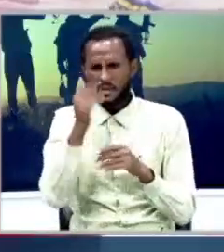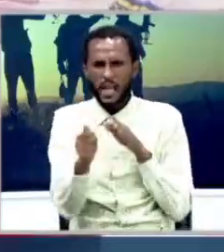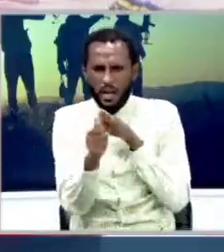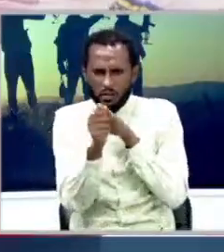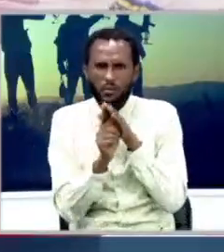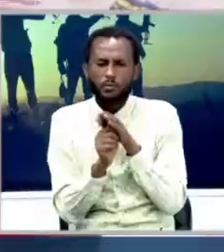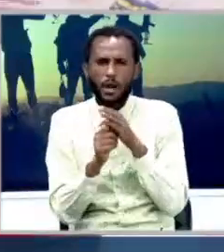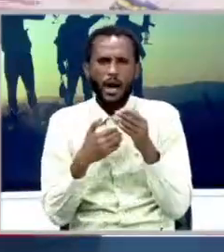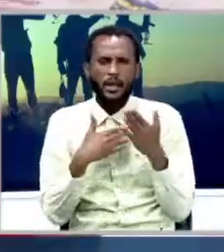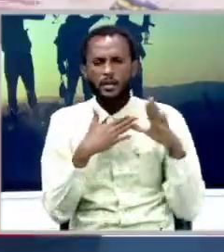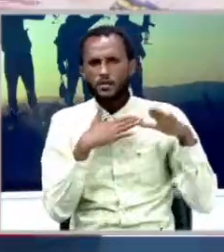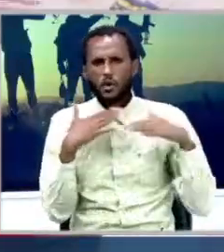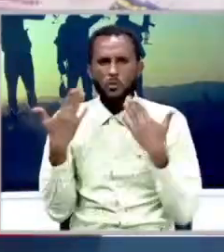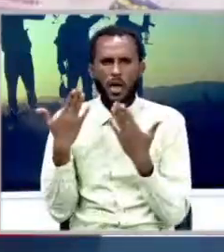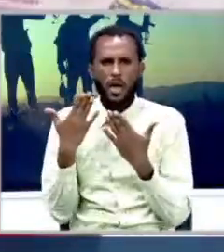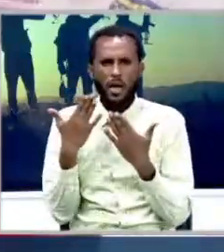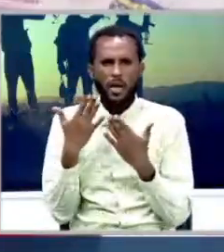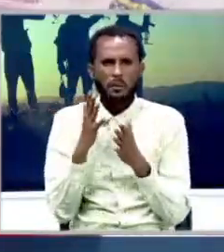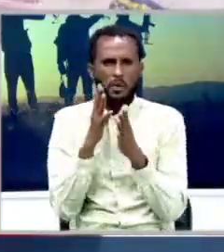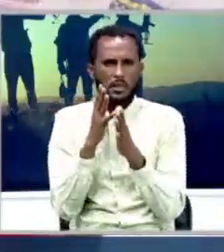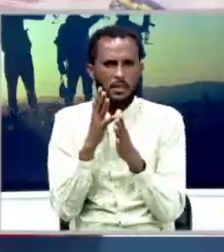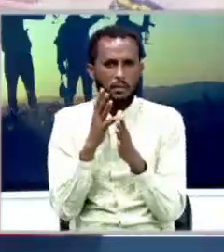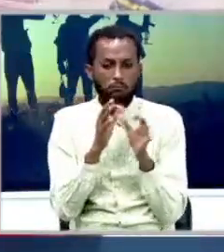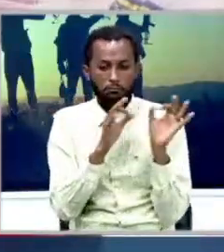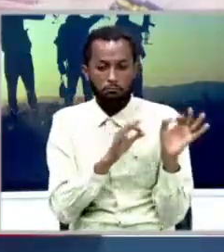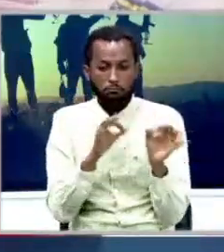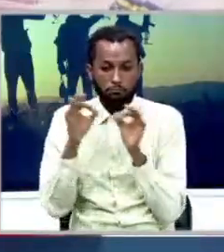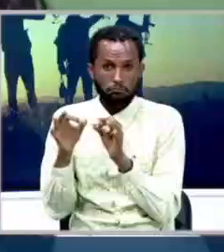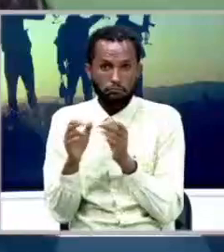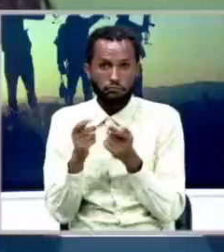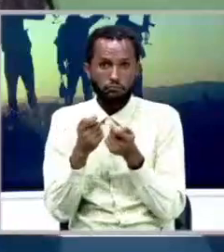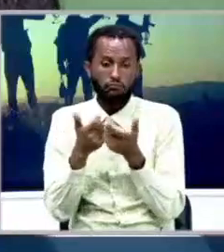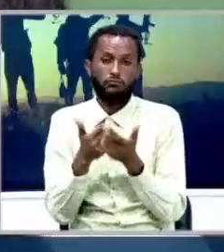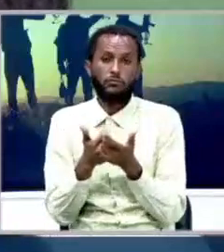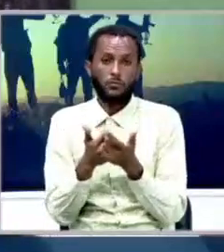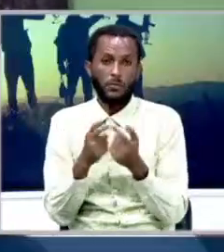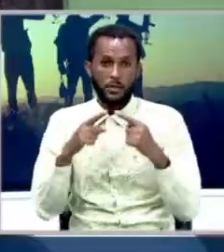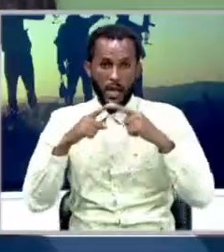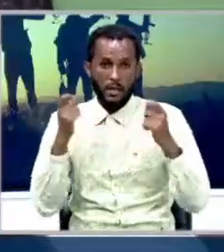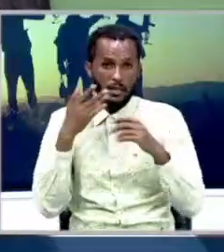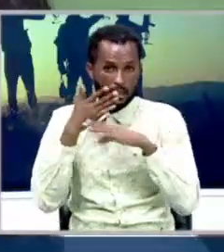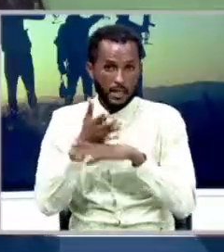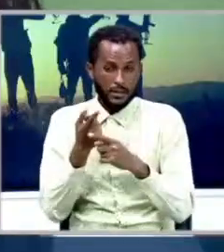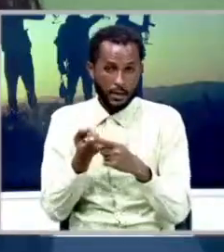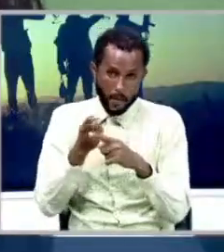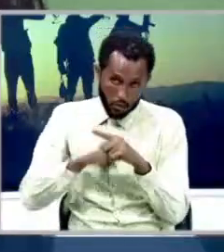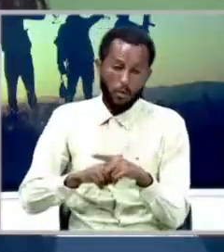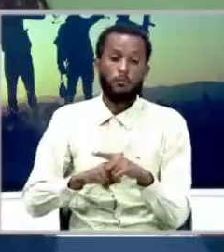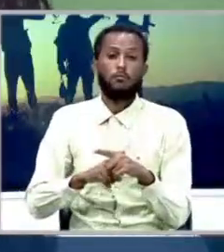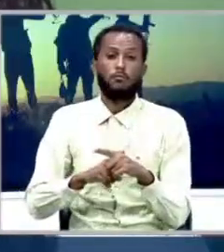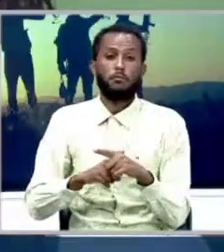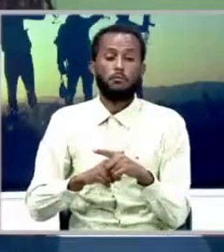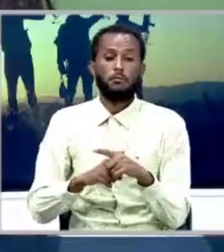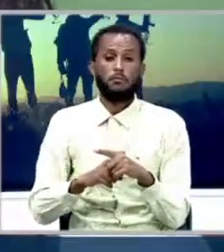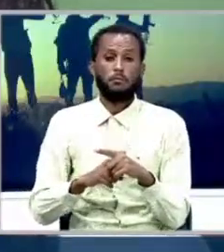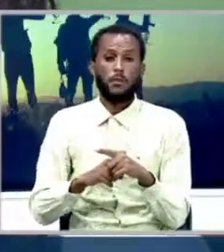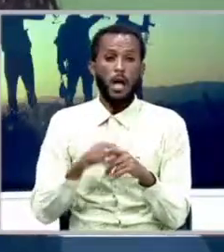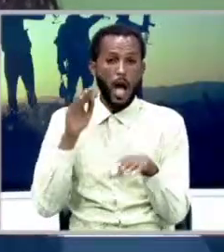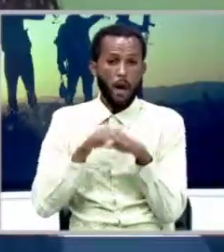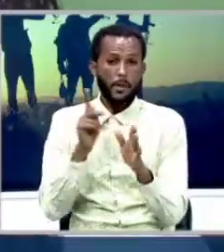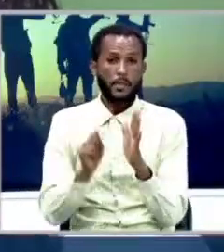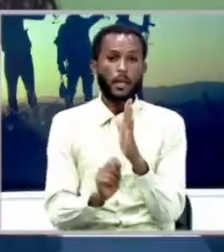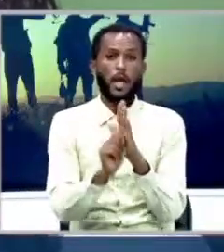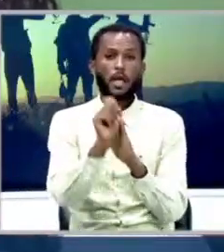ኣንተ ሰውዒ መስርዕ ተዛሪቡ ካሊእ ክትኮ ኣለዎ ፀላእትና ድሕሪ ሕዚ ተመሊሶም ኣብ